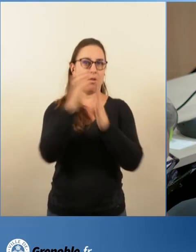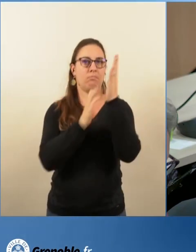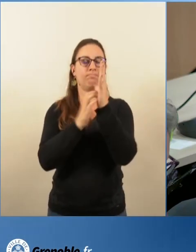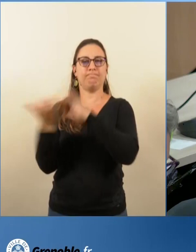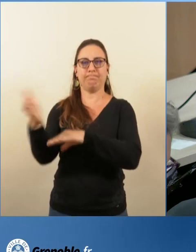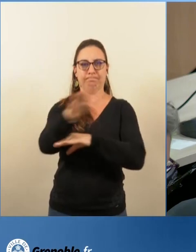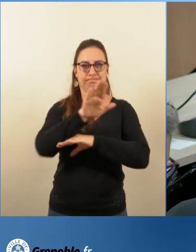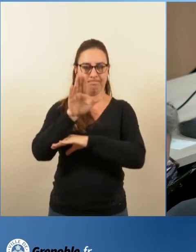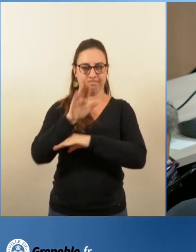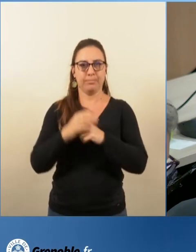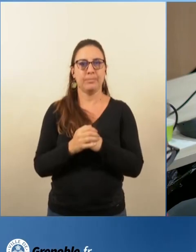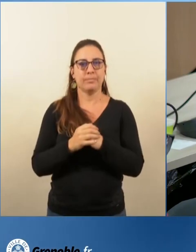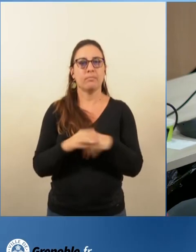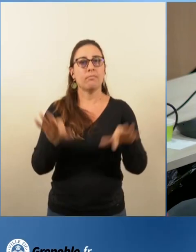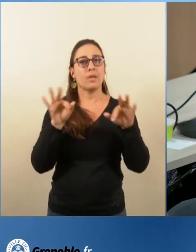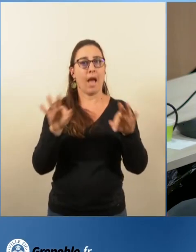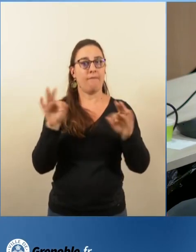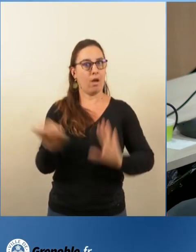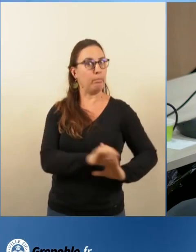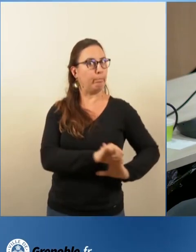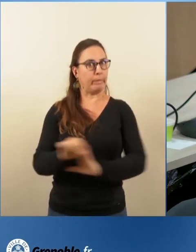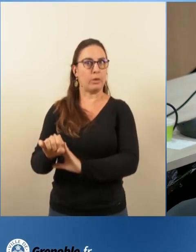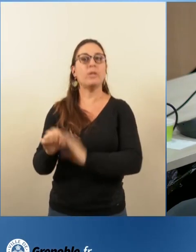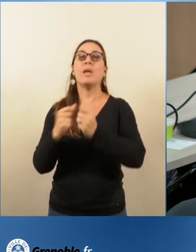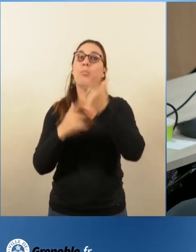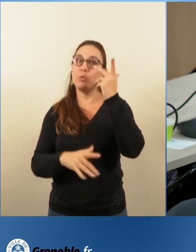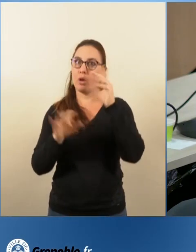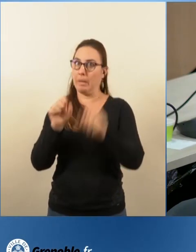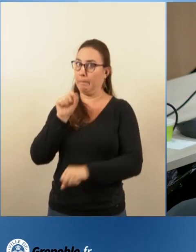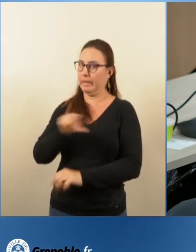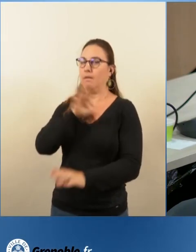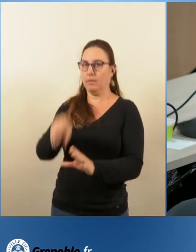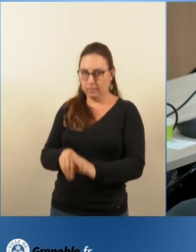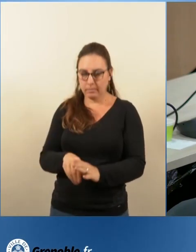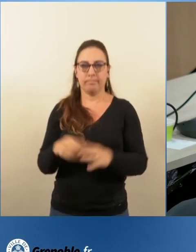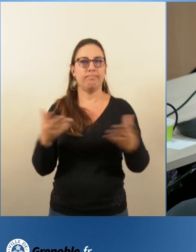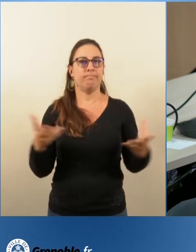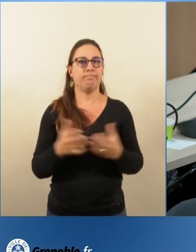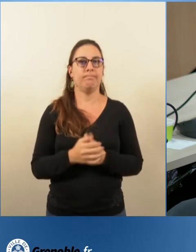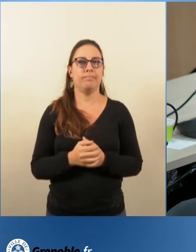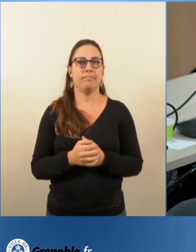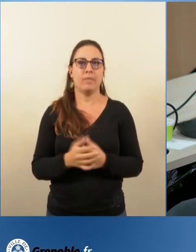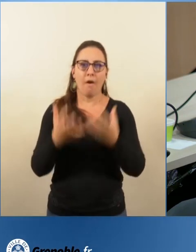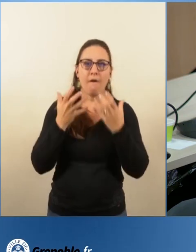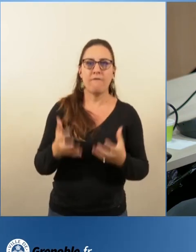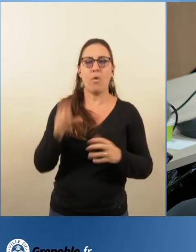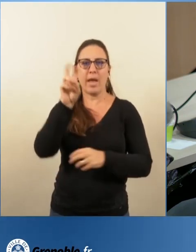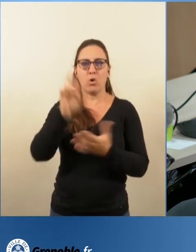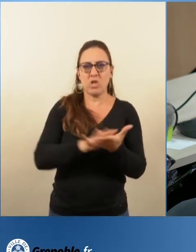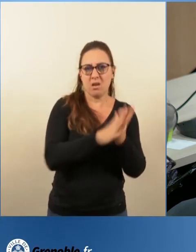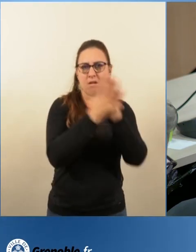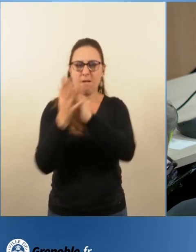qui concerne une des priorités de la municipalité je veux parler de renforcer les transitions écologiques